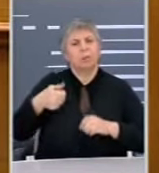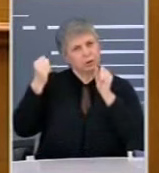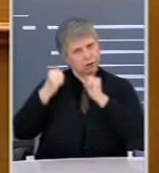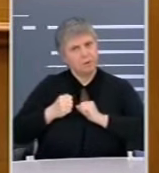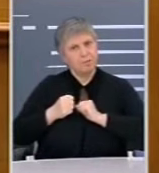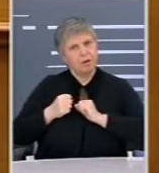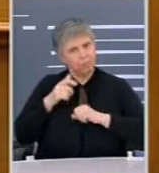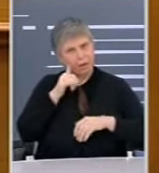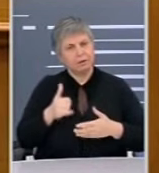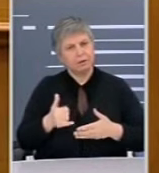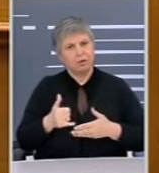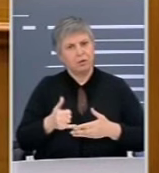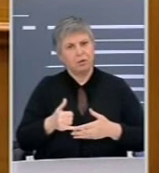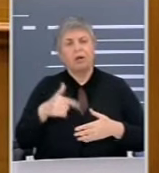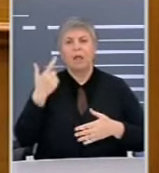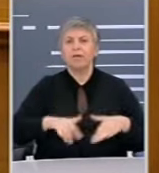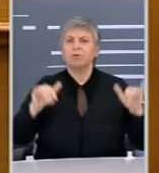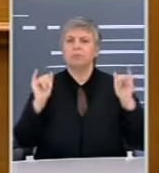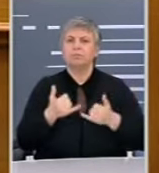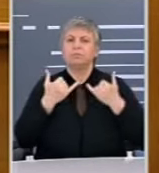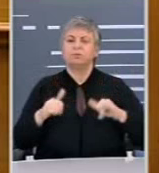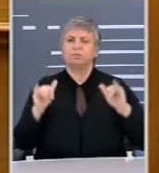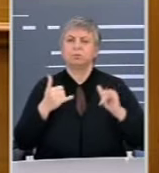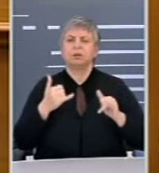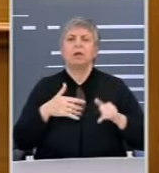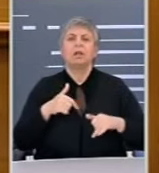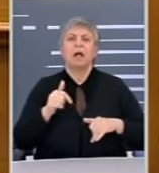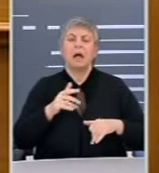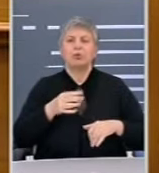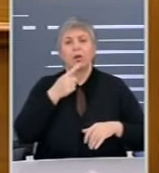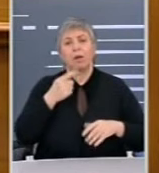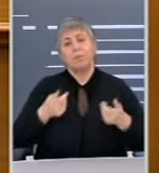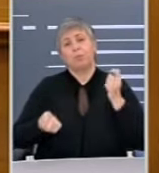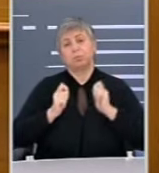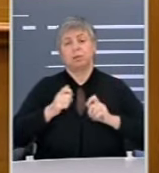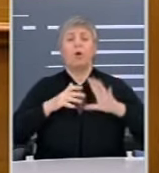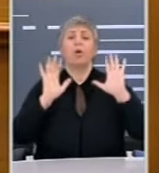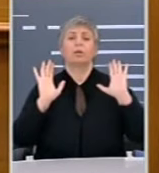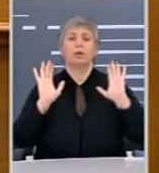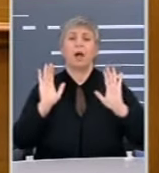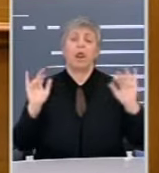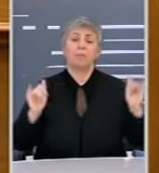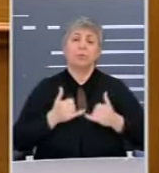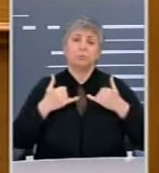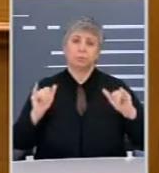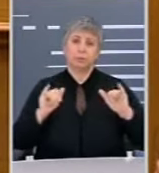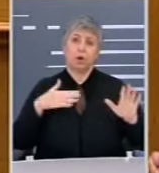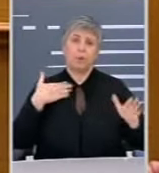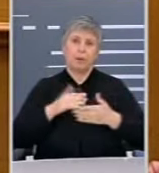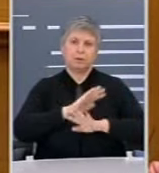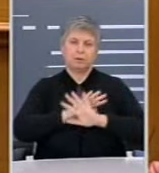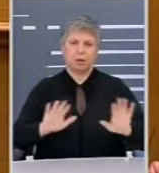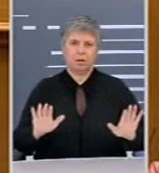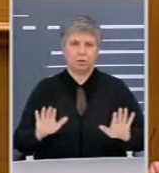κυρίες και κύριοι το πανηγύρι δεν λέω το πάρτι γιατί προτιμώ να εκφράζομαι στην ελληνική γλώσσα τελείωσε τώρα που το σκέφτομαι όμως